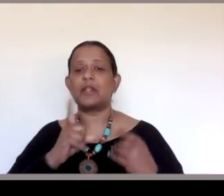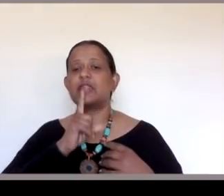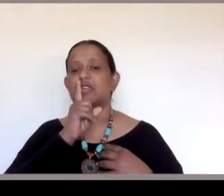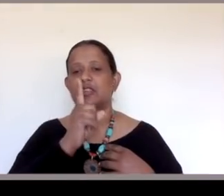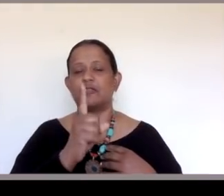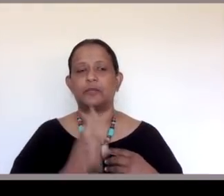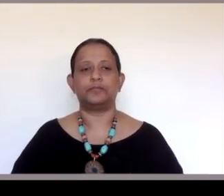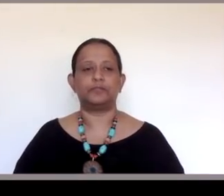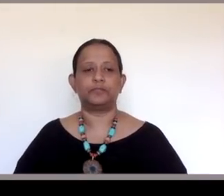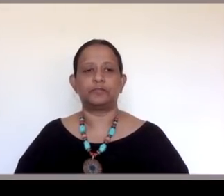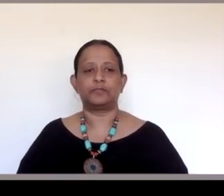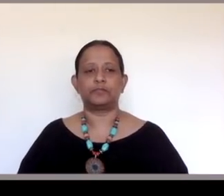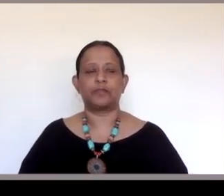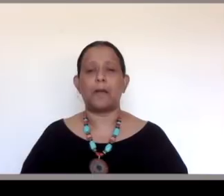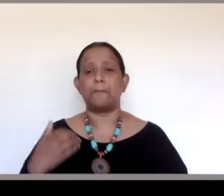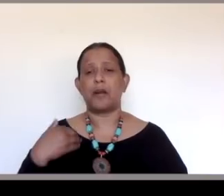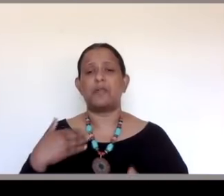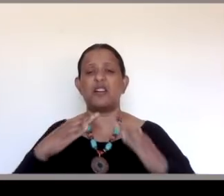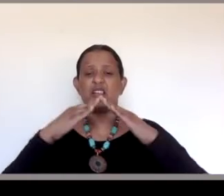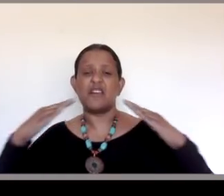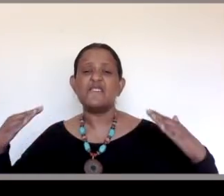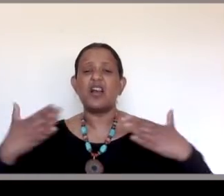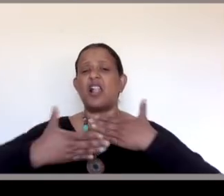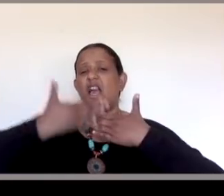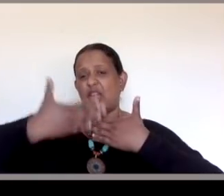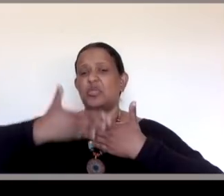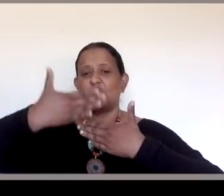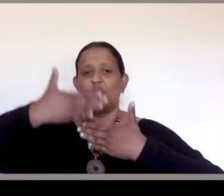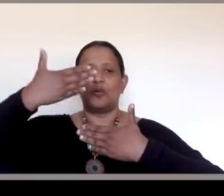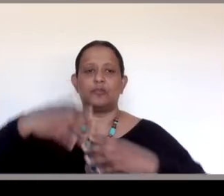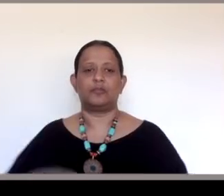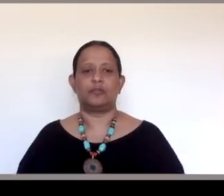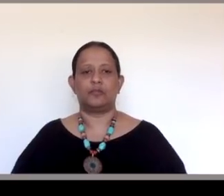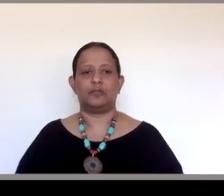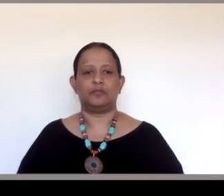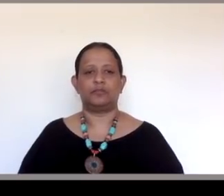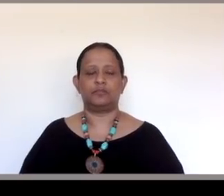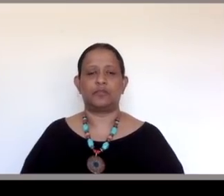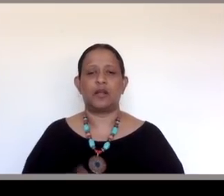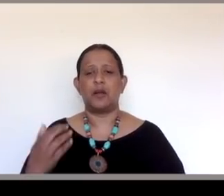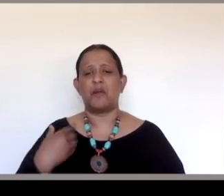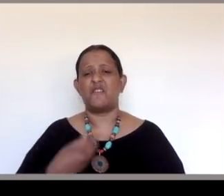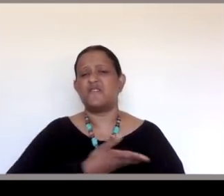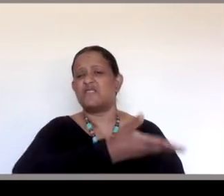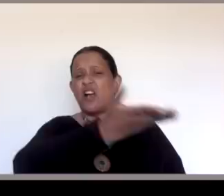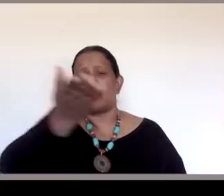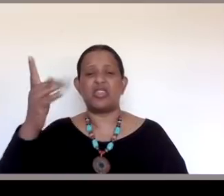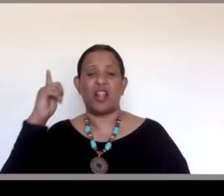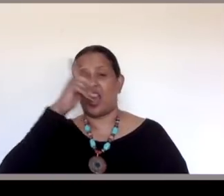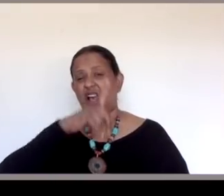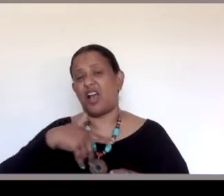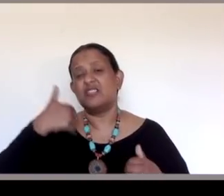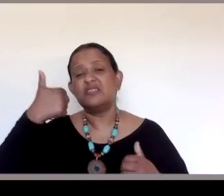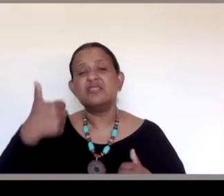ஏவாஹி சிட்டுவா கதிமி மம தியபகுனு சாதா கதிமி எனக்காக வீடுகளை கட்டினேன்